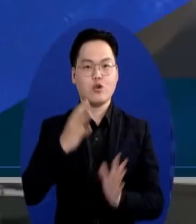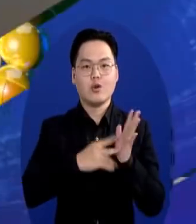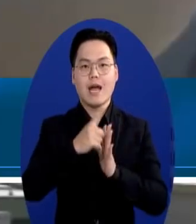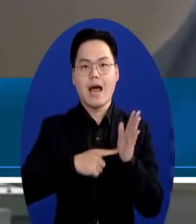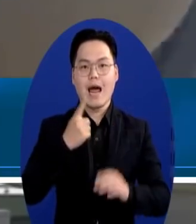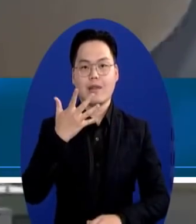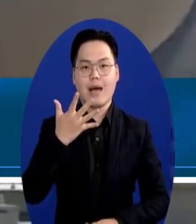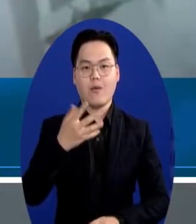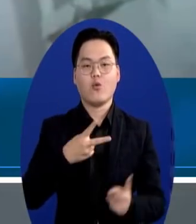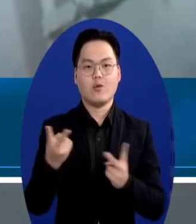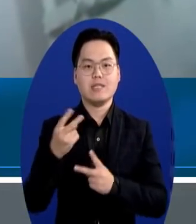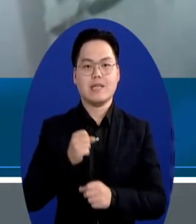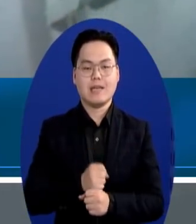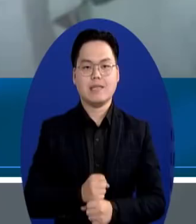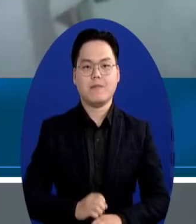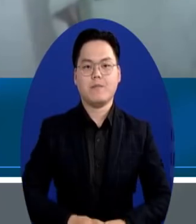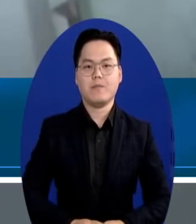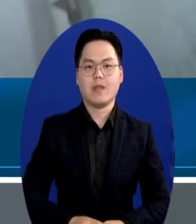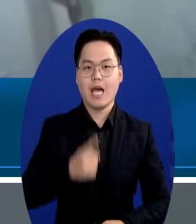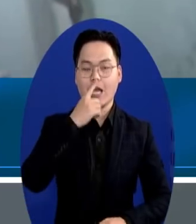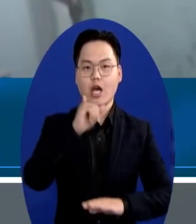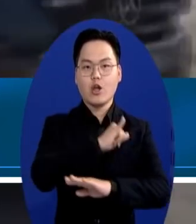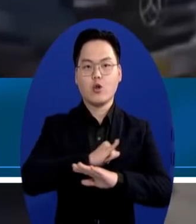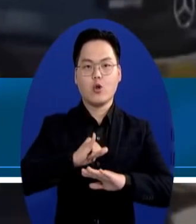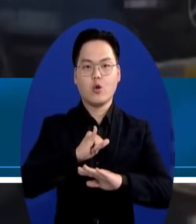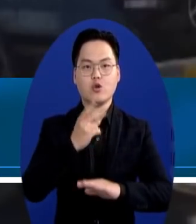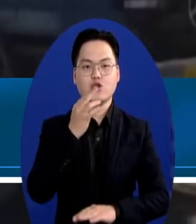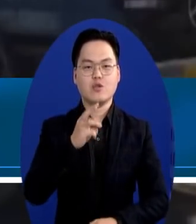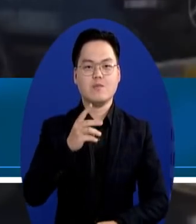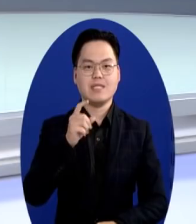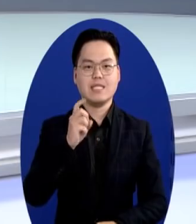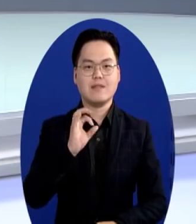гарна. Хятад улс цөмийн цэник төвшөөнийхөө тоог 2 дахин нэмэгдүүлнэ.